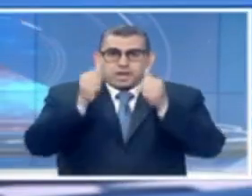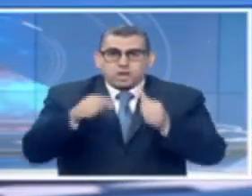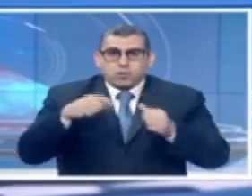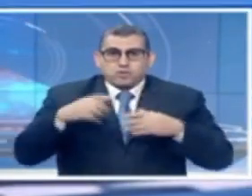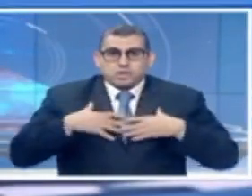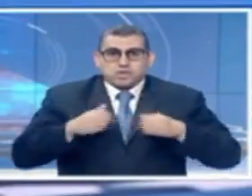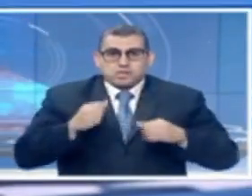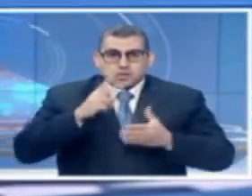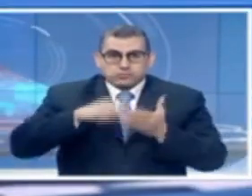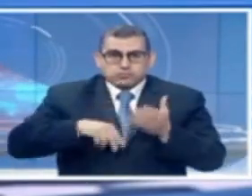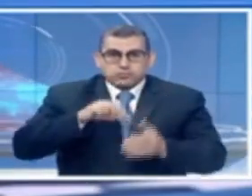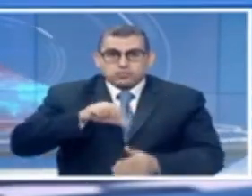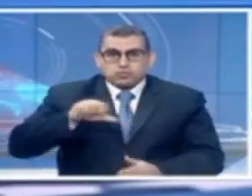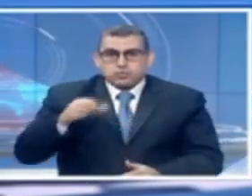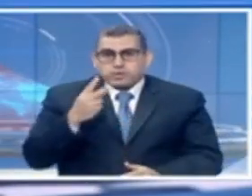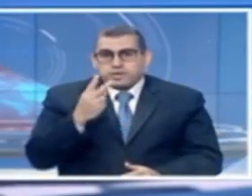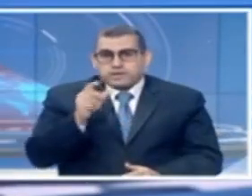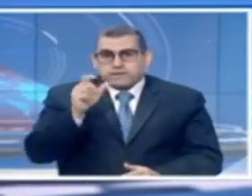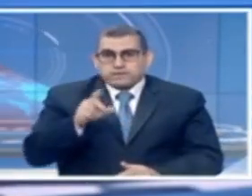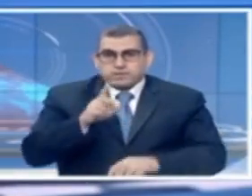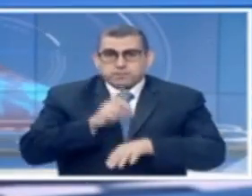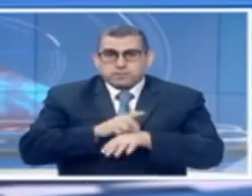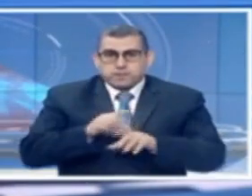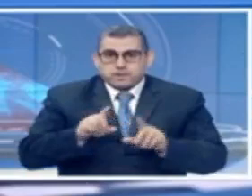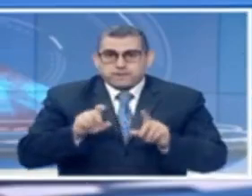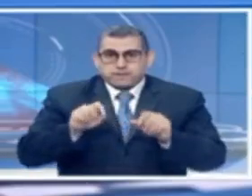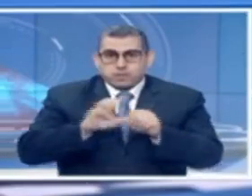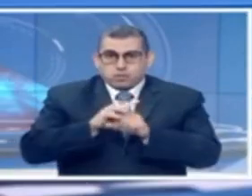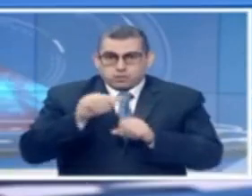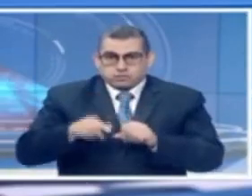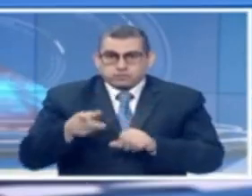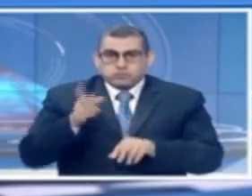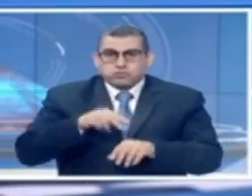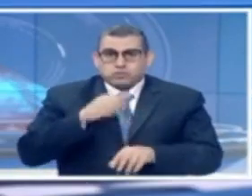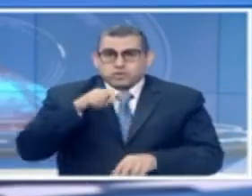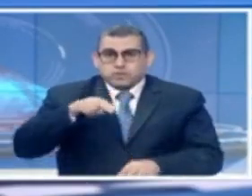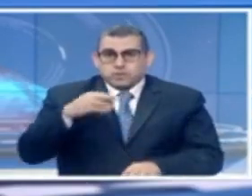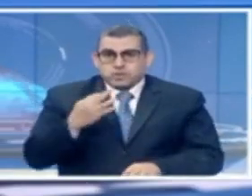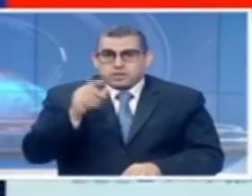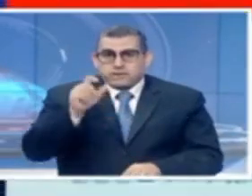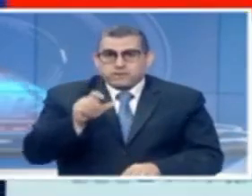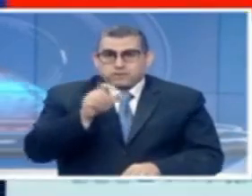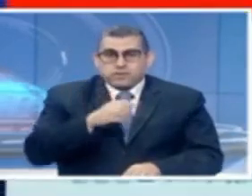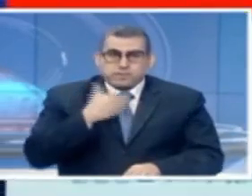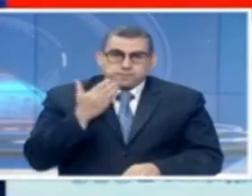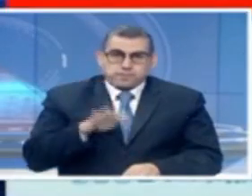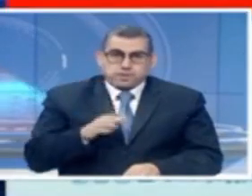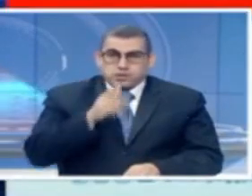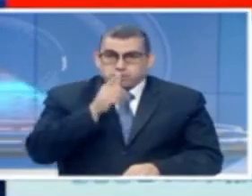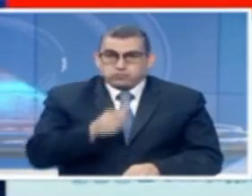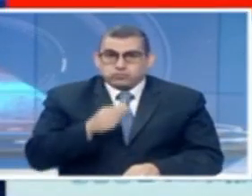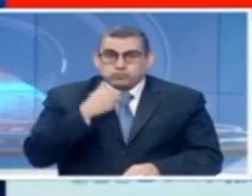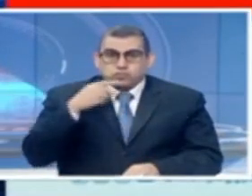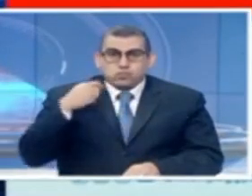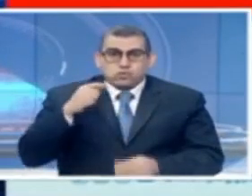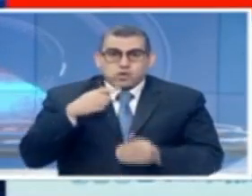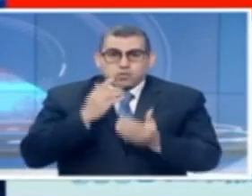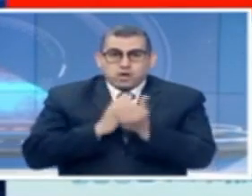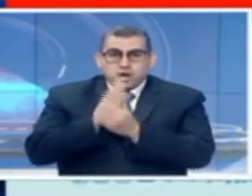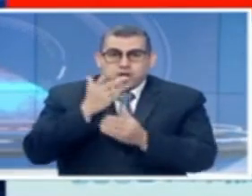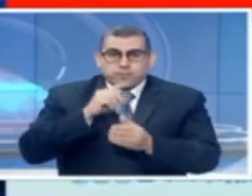أعلنت وزارة الصحة والسكان تسجيل 900 وإصابتين جديدتين بفيروس كورونا و38 حالة وفاة، وأشارت الوزارة إلى